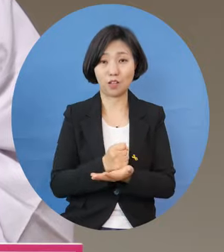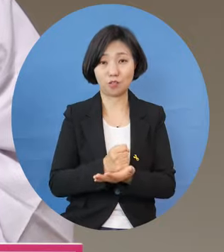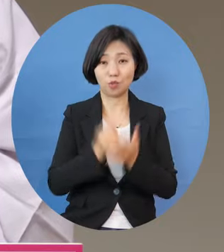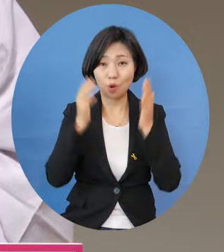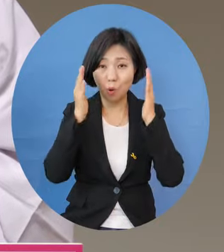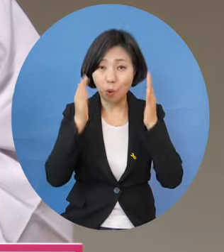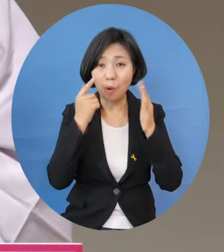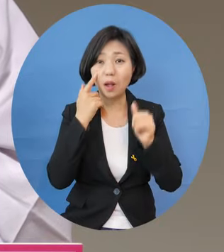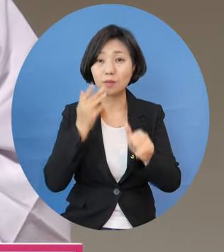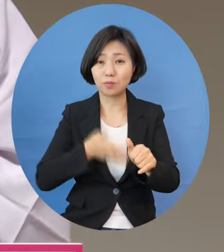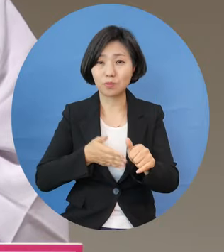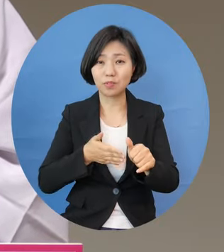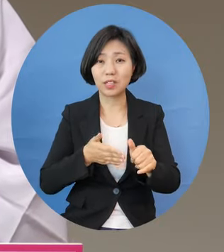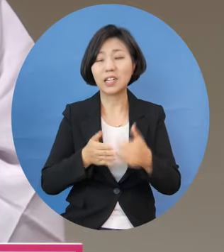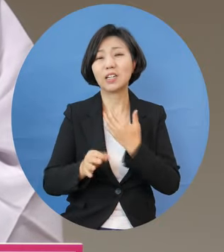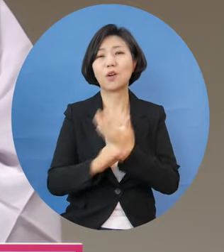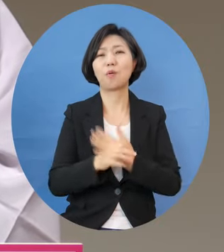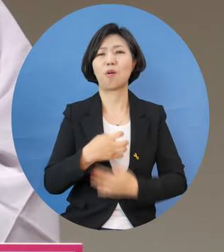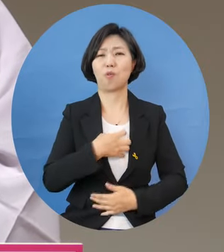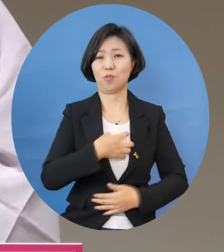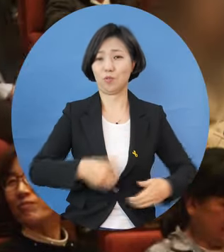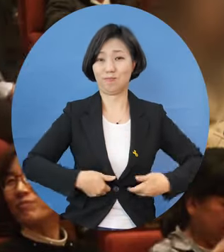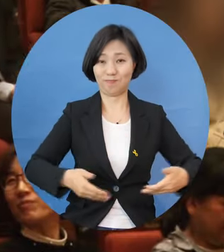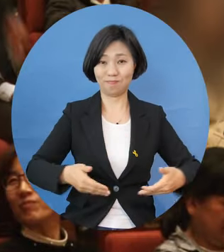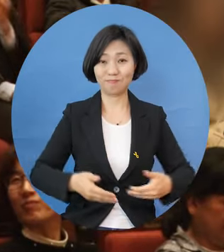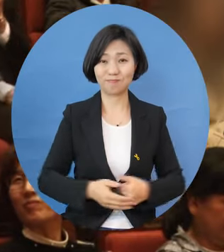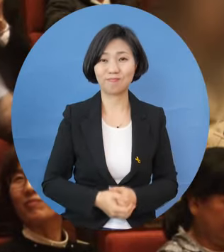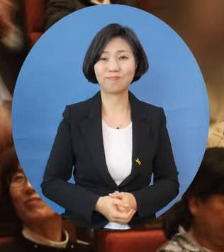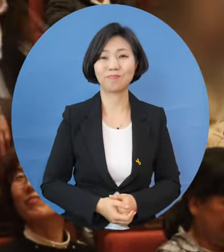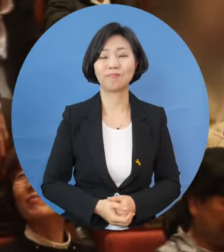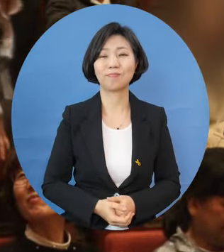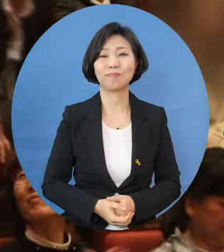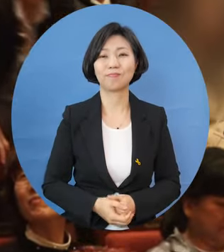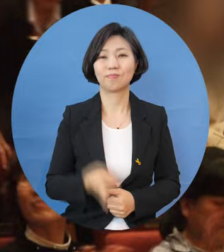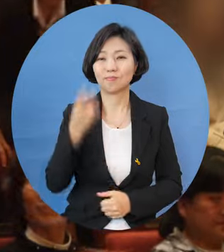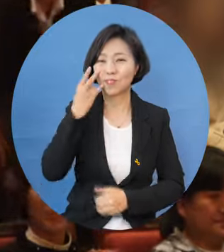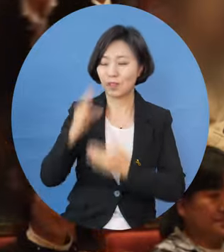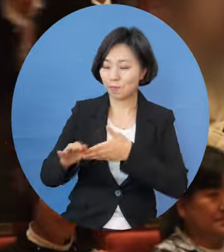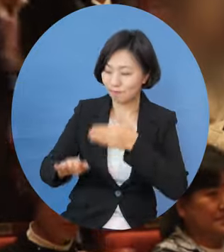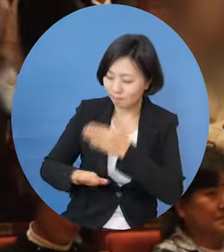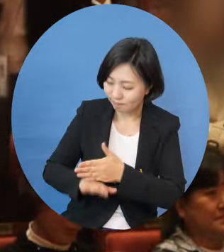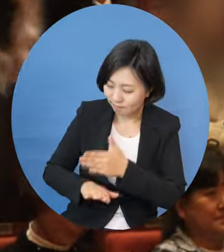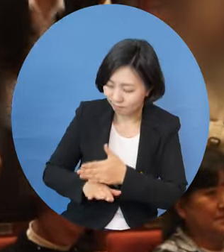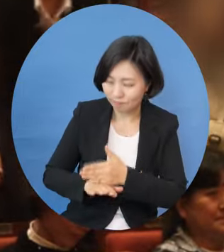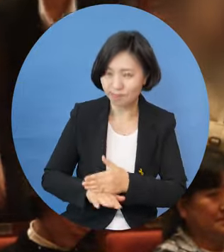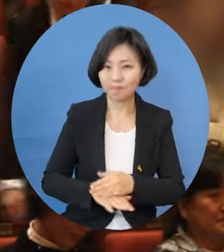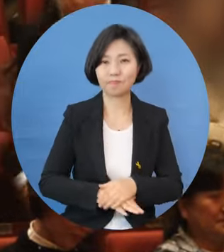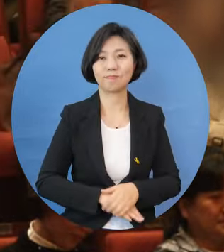알았죠? 그렇게 공부하면 걱정 안 해도 돼. 감사합니다.